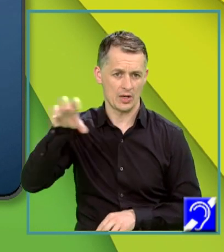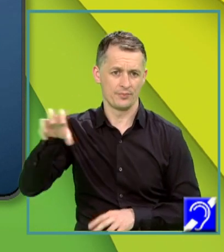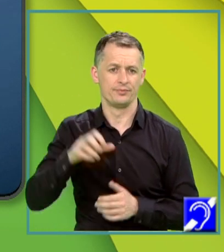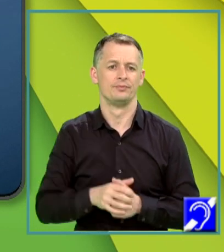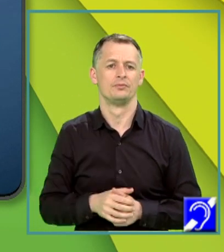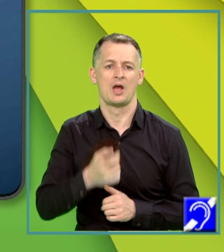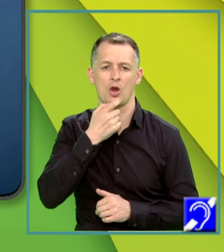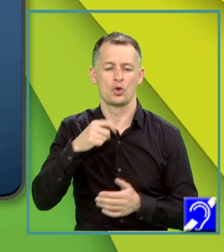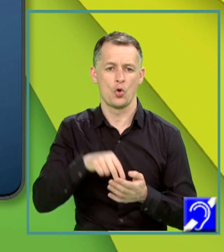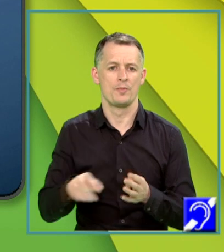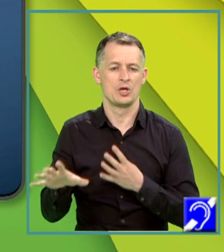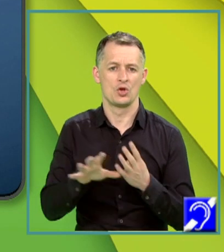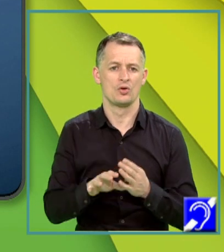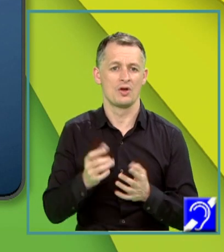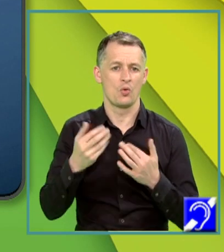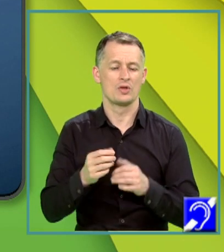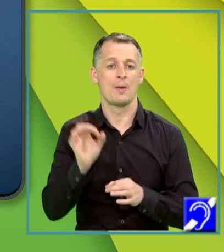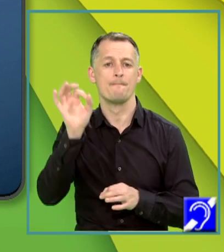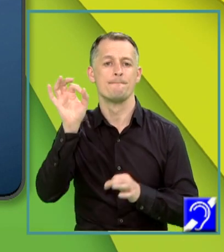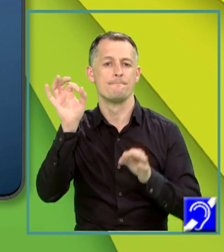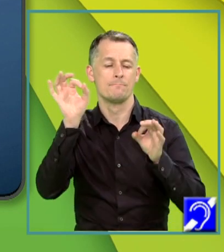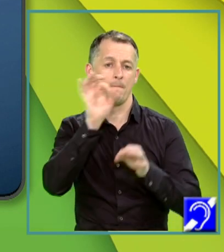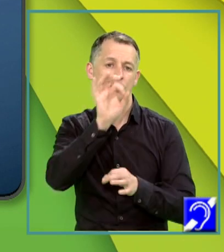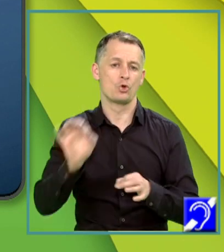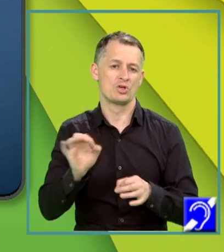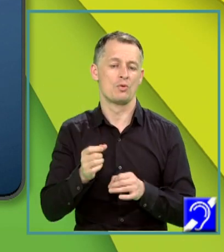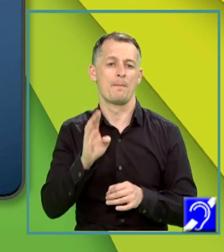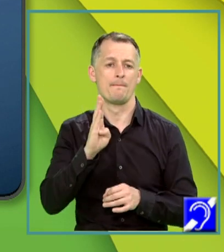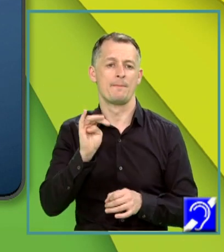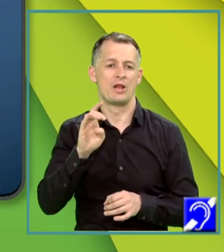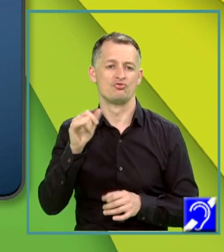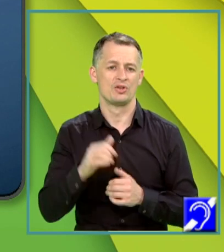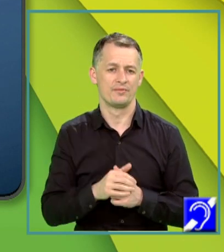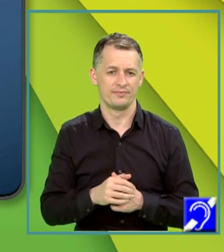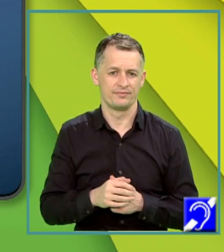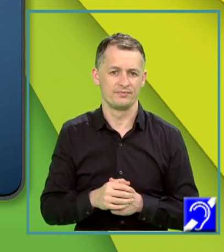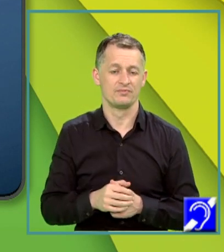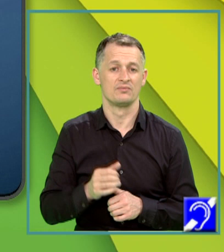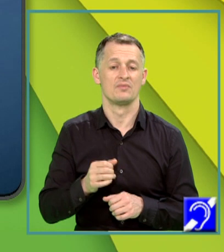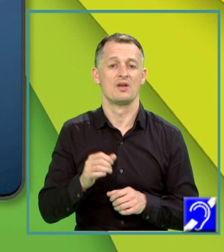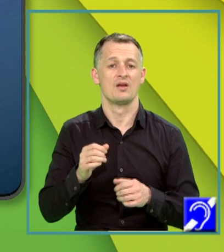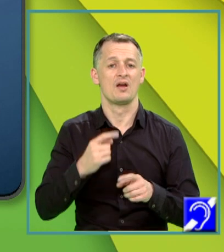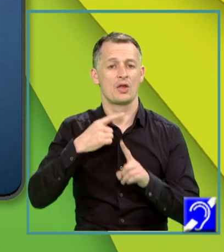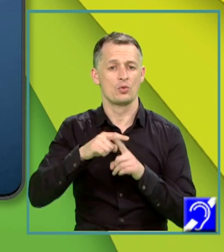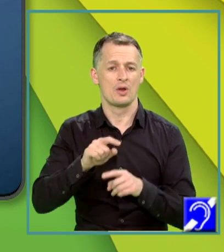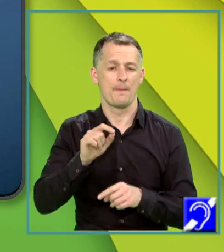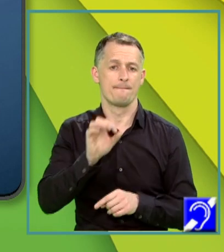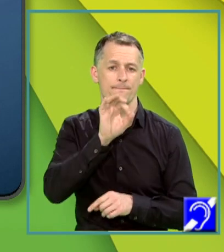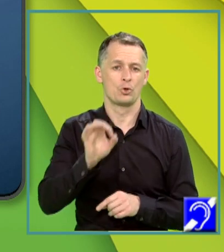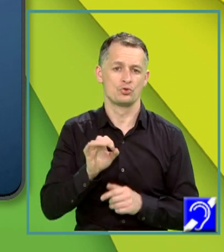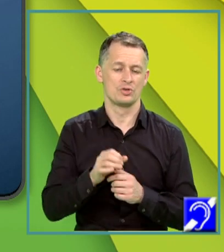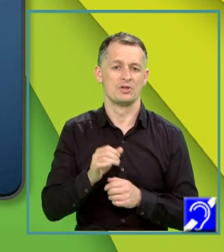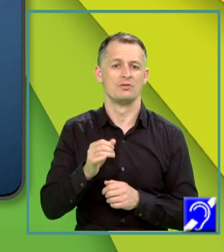Calculați procentul populației ocupate în agricultură în Belgia întâi adunăm procentul de 25% industrie